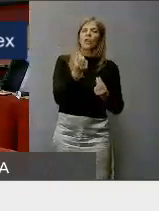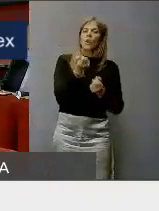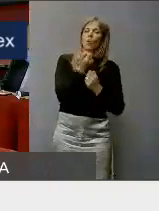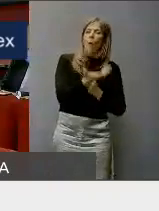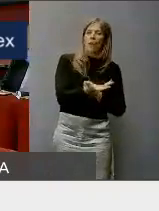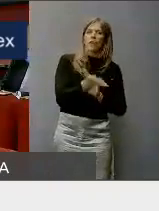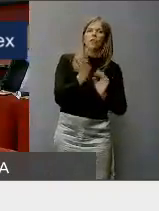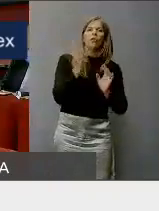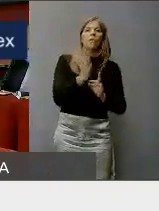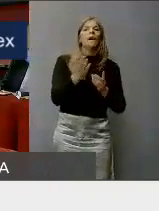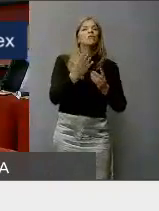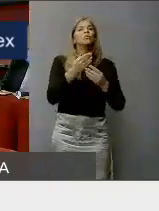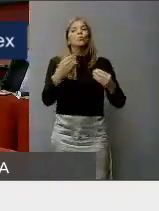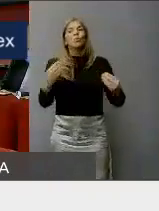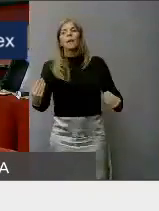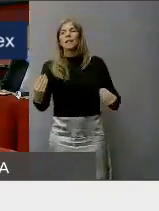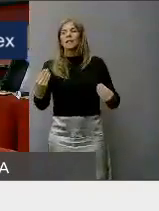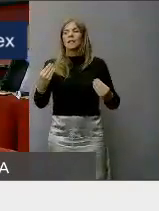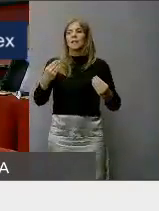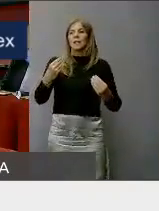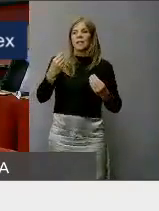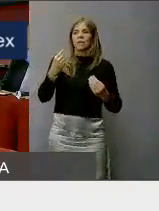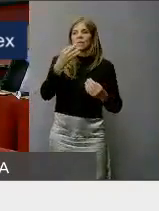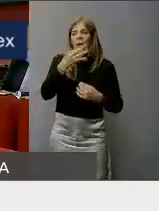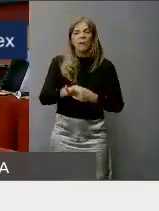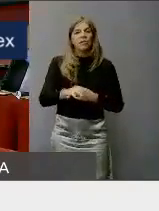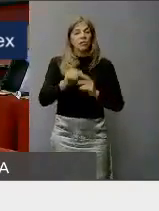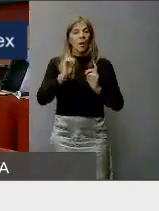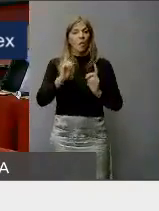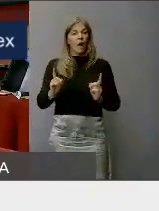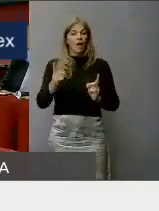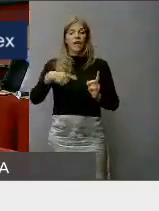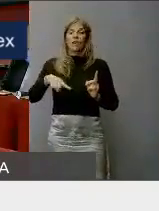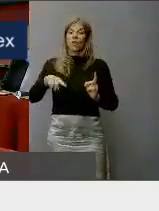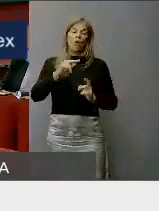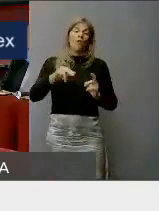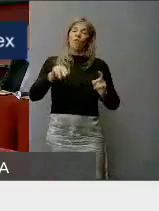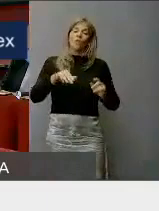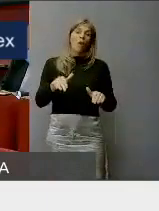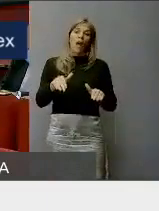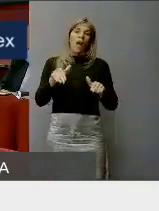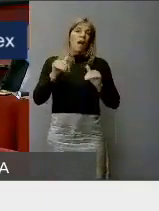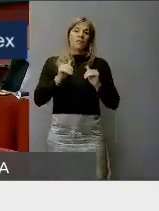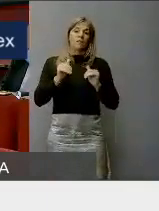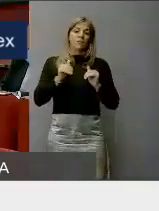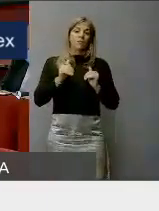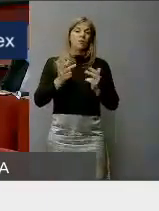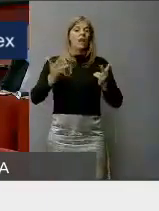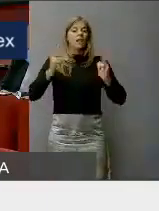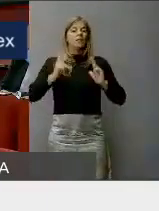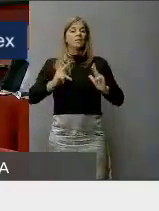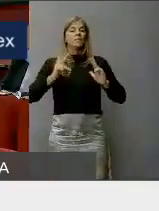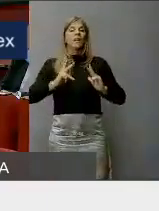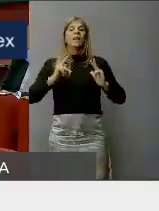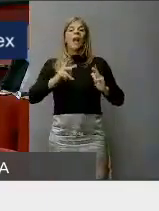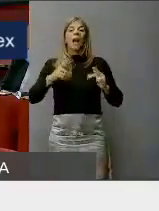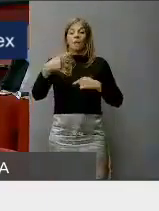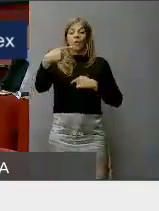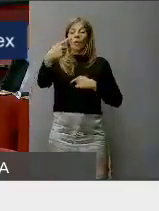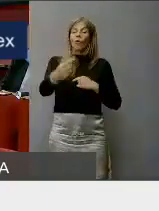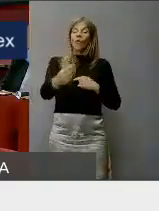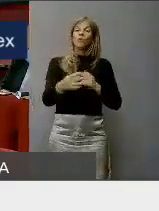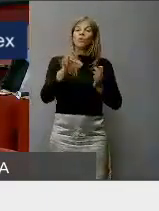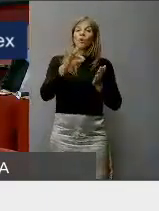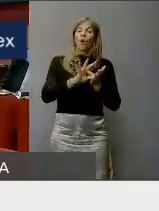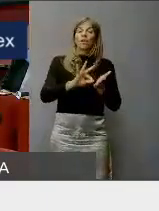esse allora con la nostra astensione rimaniamo in attesa e speriamo che almeno attraverso alcuni ordini del giorno approvati